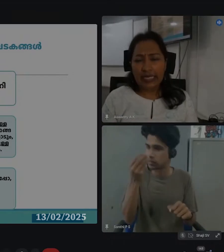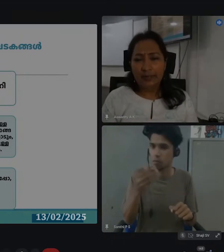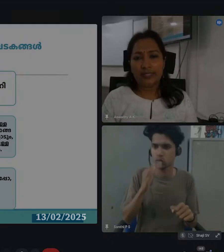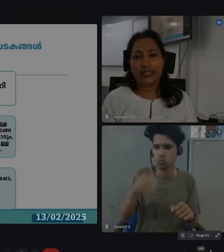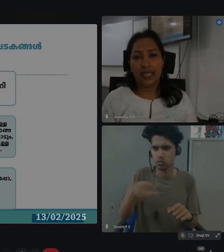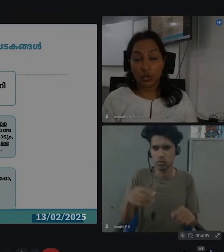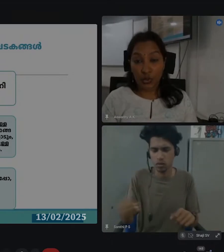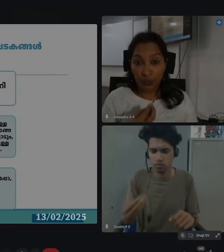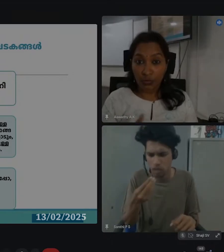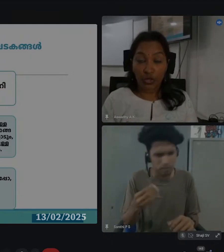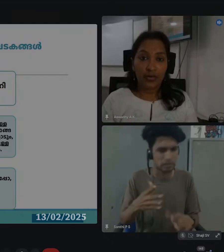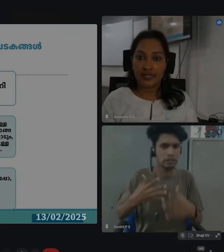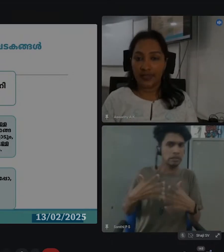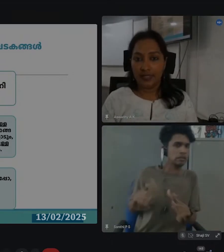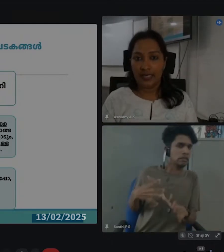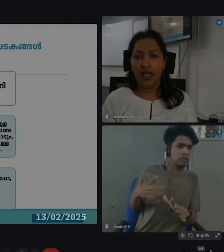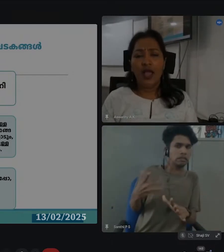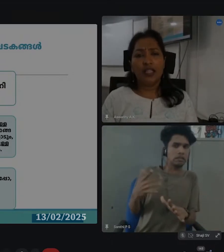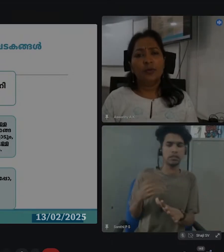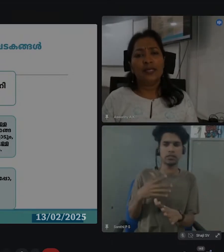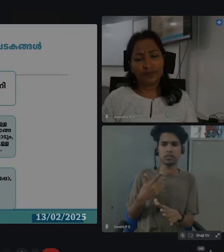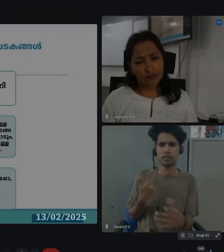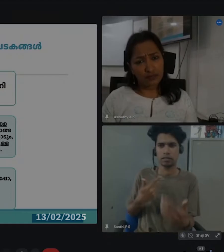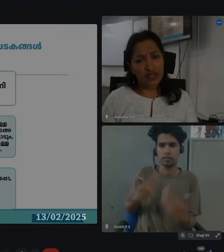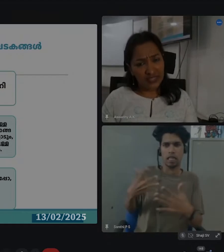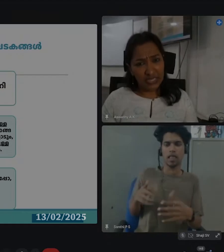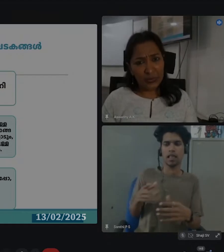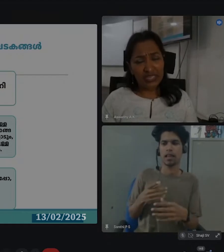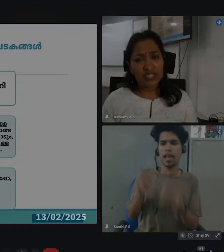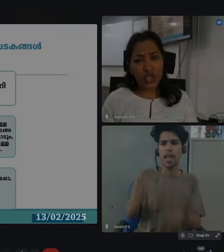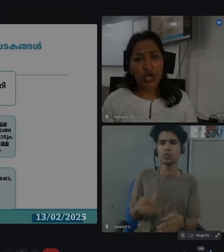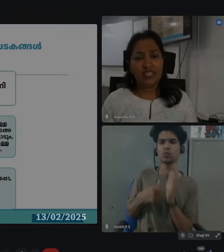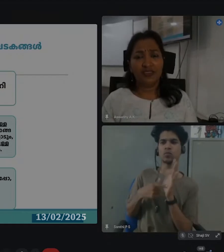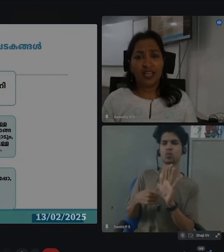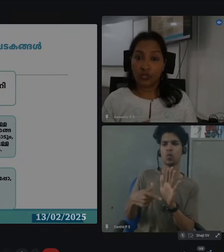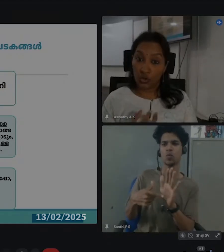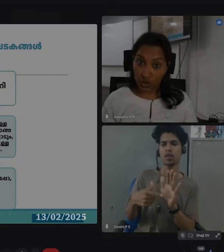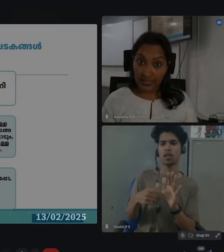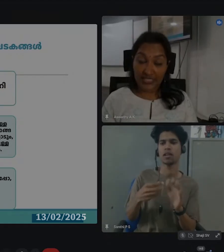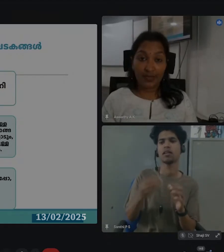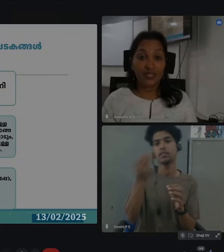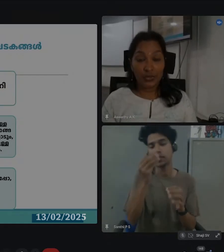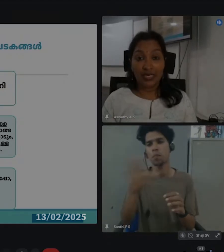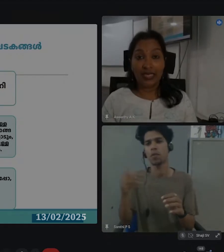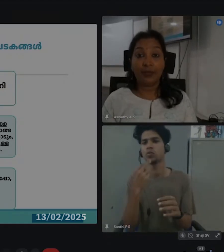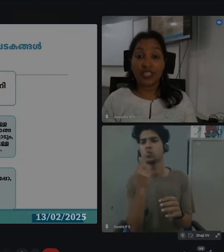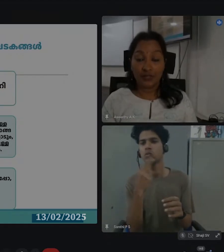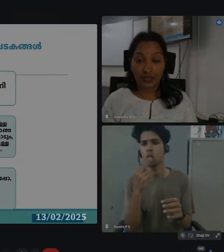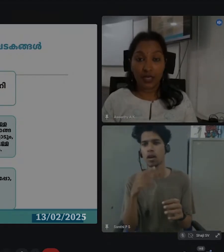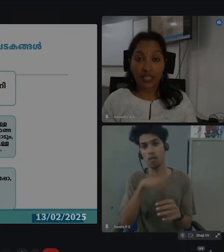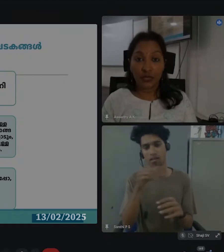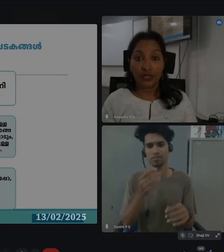അവർക്കത് കഴിക്കാൻ പറ്റുന്നില്ല, അടുത്തോട്ട് പോലും കൊണ്ടുവരാൻ സാധിക്കുന്നില്ല. അതുപോലെ ചില കുട്ടികൾക്ക് ചോക്ലേറ്റ് ഇഷ്ടമല്ലാത്ത കുഞ്ഞുങ്ങളില്ല,